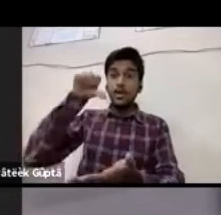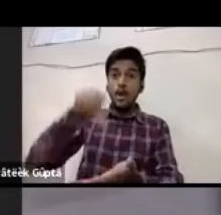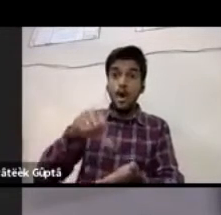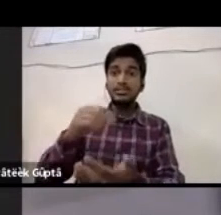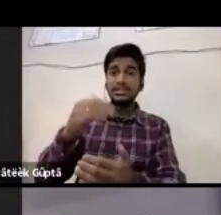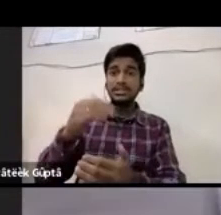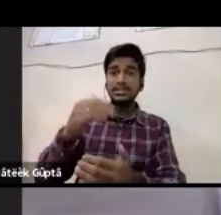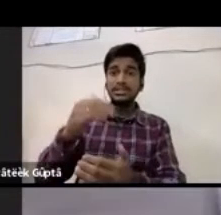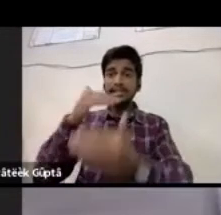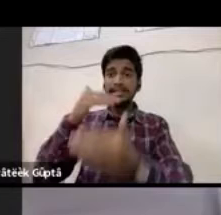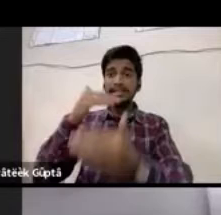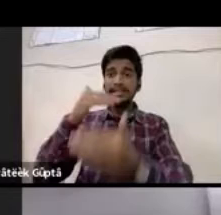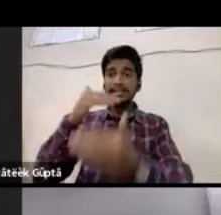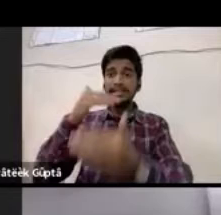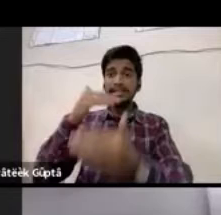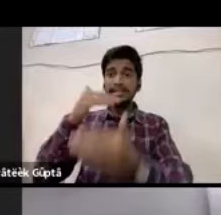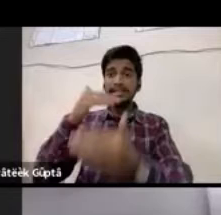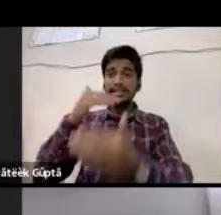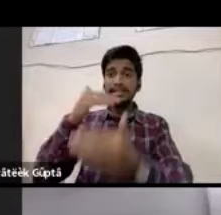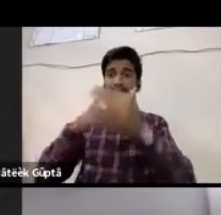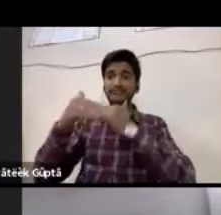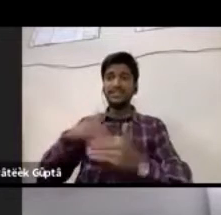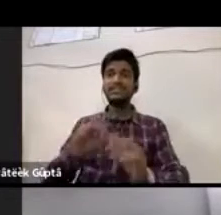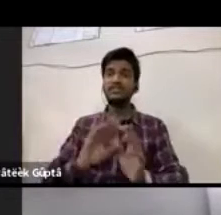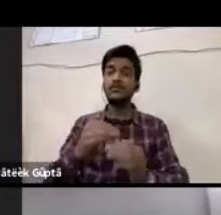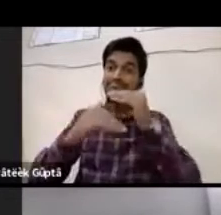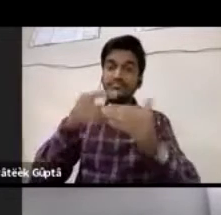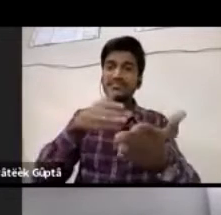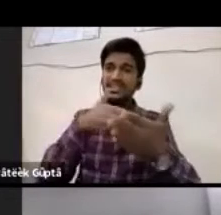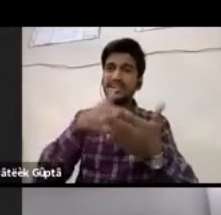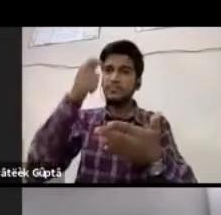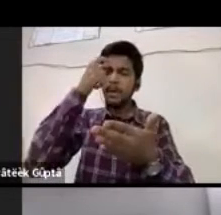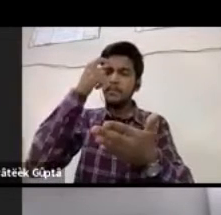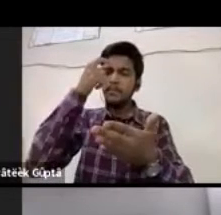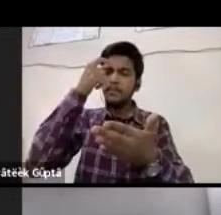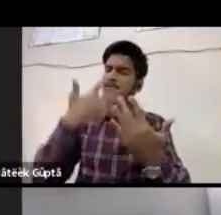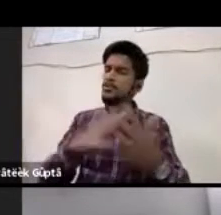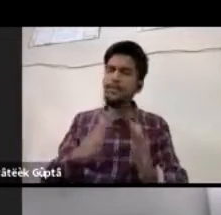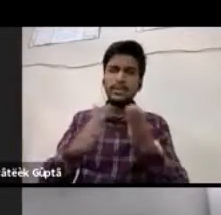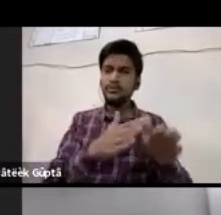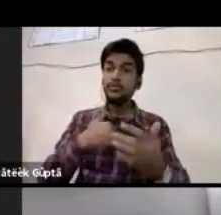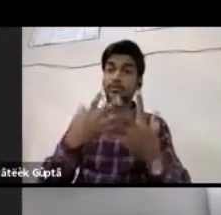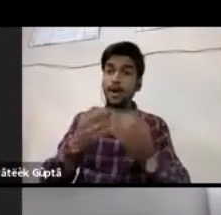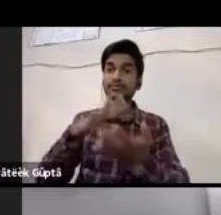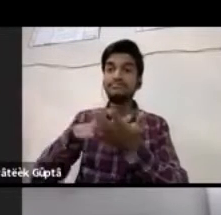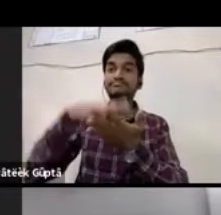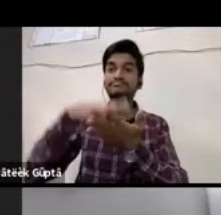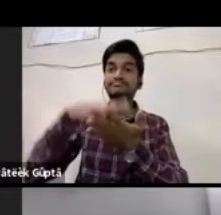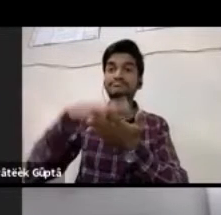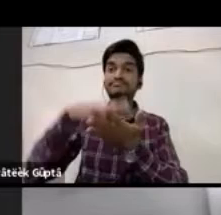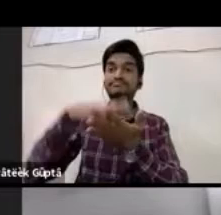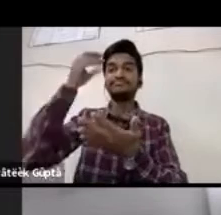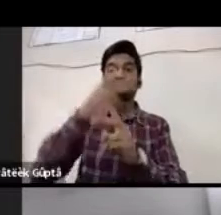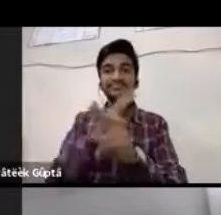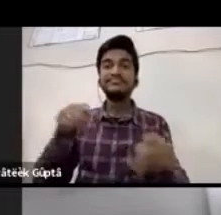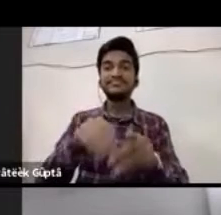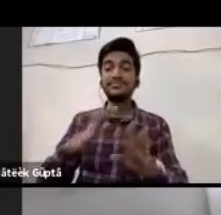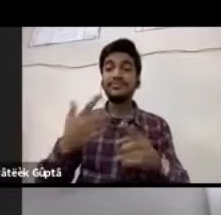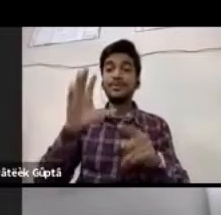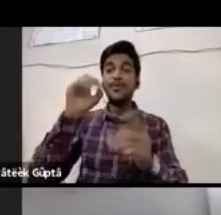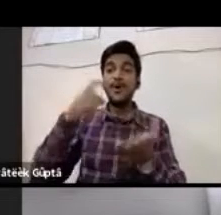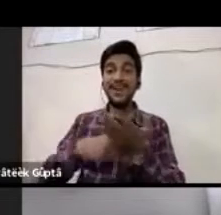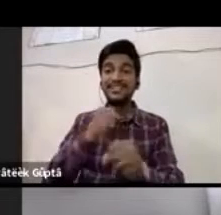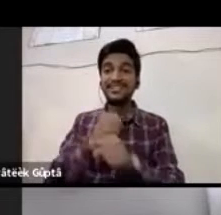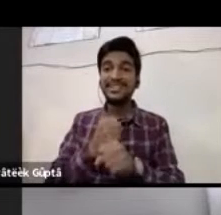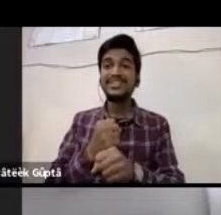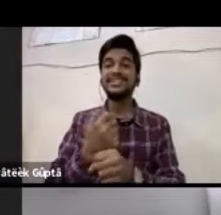अगर बीच में ग्लास डोर आएगा, मैं टकराऊंगा तो वहां से मेरी प्रोडक्टिविटी खत्म होगी. सो ऑर्गेनाइजेशंस नीड टू बिल्ड दैट कल्चर,